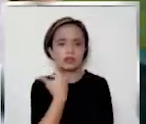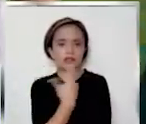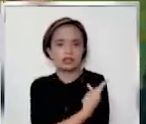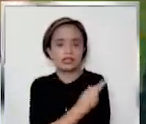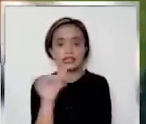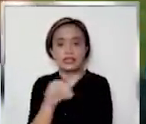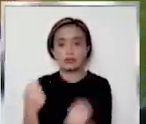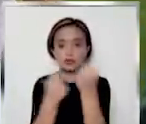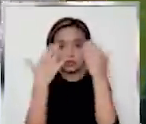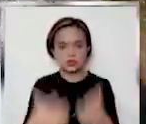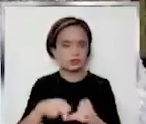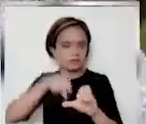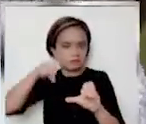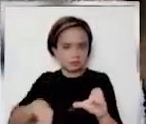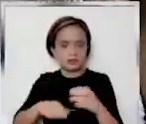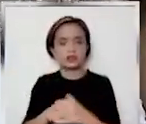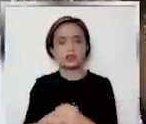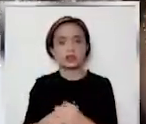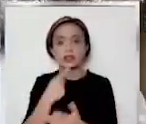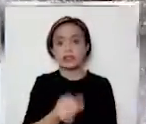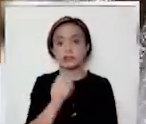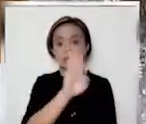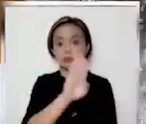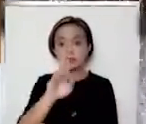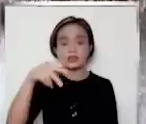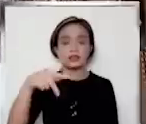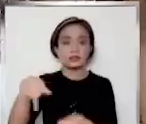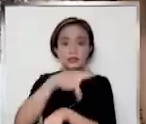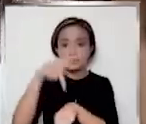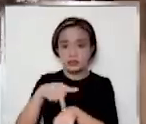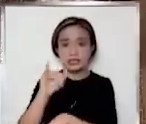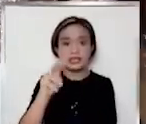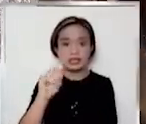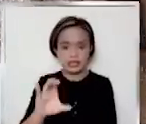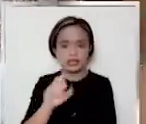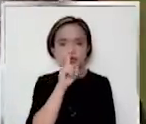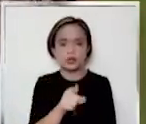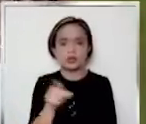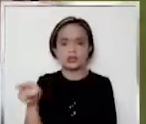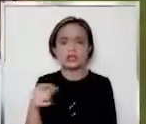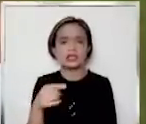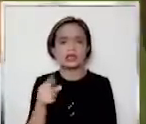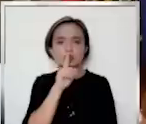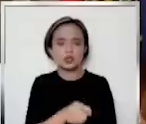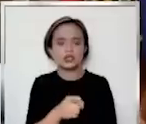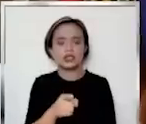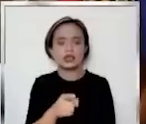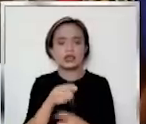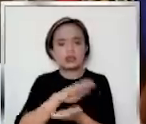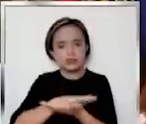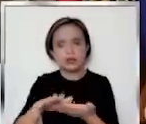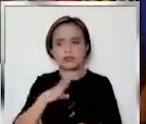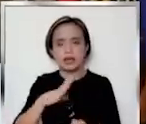sponsor. Pagtitiyak naman ng Binibining Pilipinas Charities Incorporated, siniguro nilang maayos ang lagay ni Pearlene at ng kanyang team.